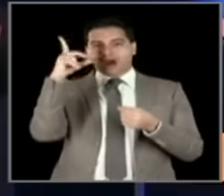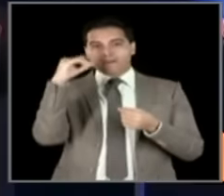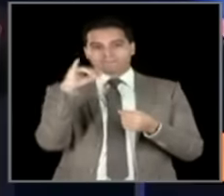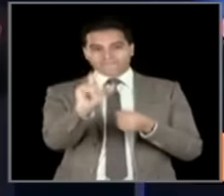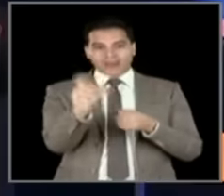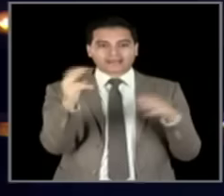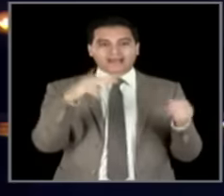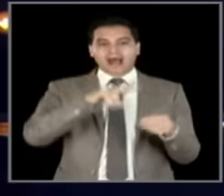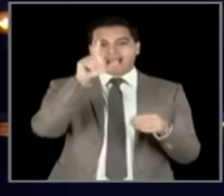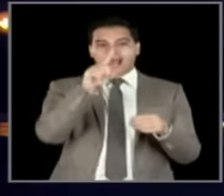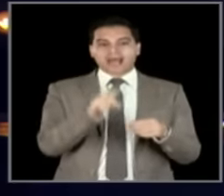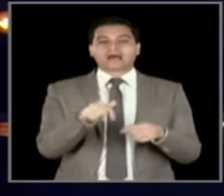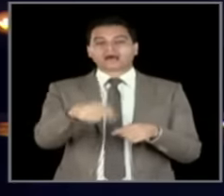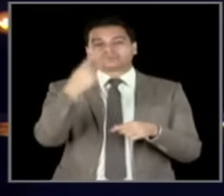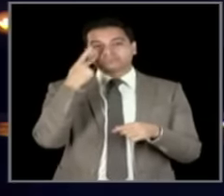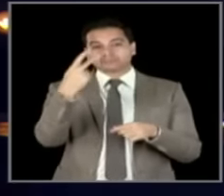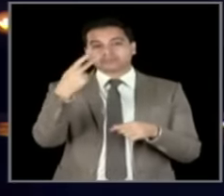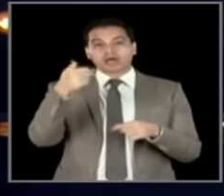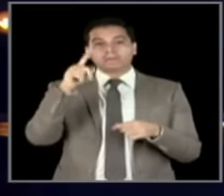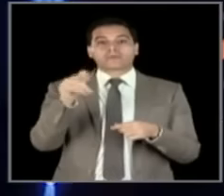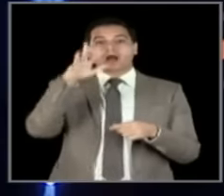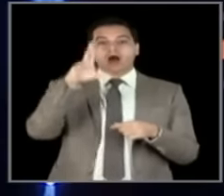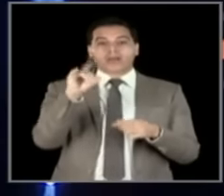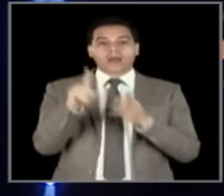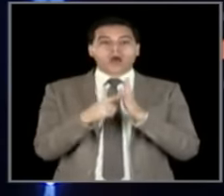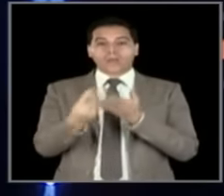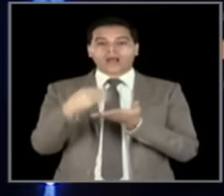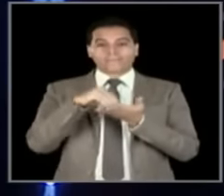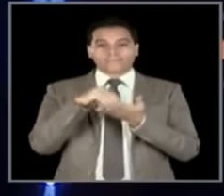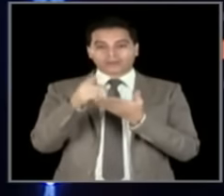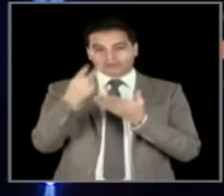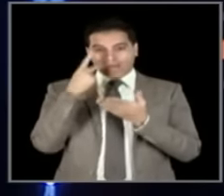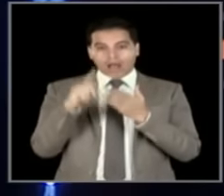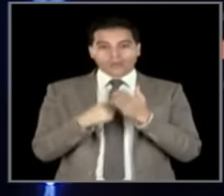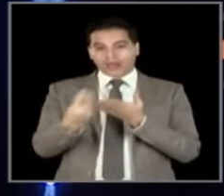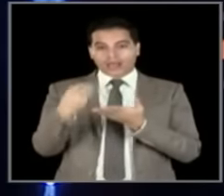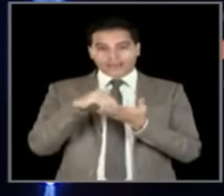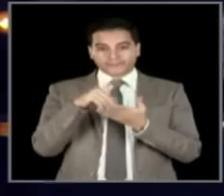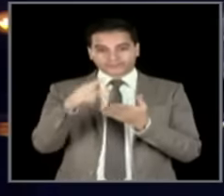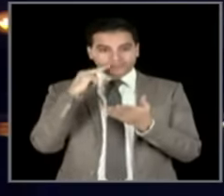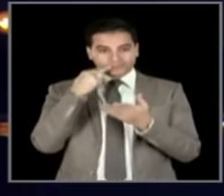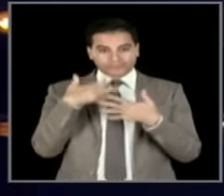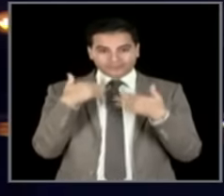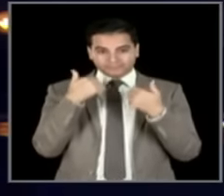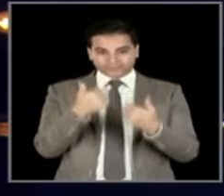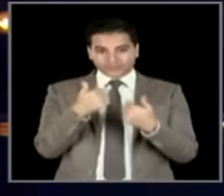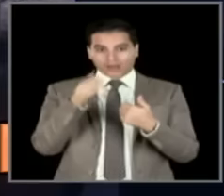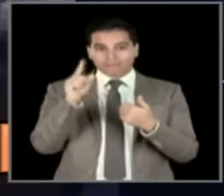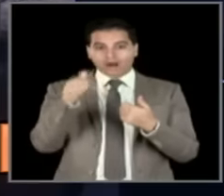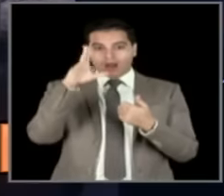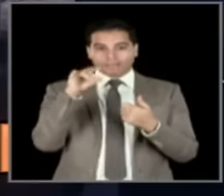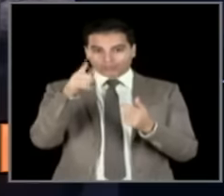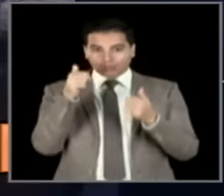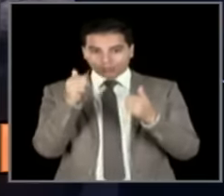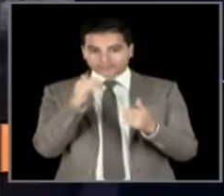الرحمن علاء. ابراهيم البدري اول مشاركه، يظهر الكرسي ده بتاع اول مشاركه. الله يخليك، ازيك يا ابراهيم؟ الحمد لله